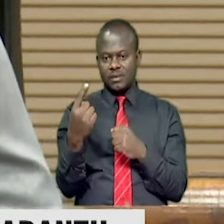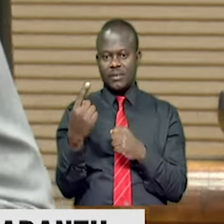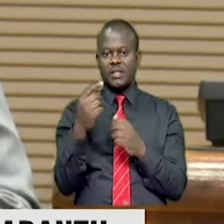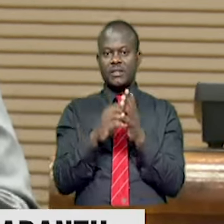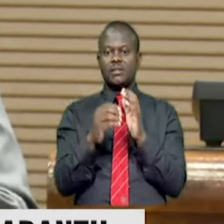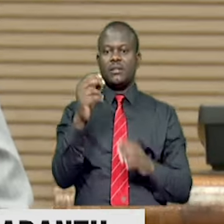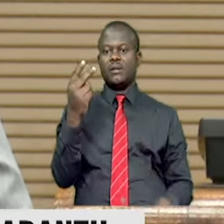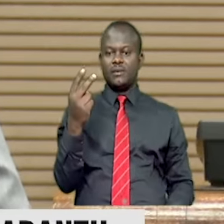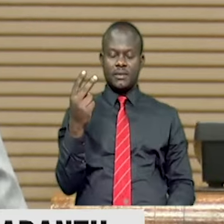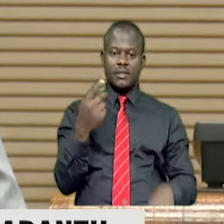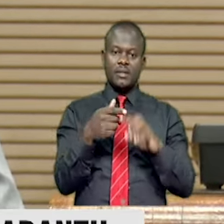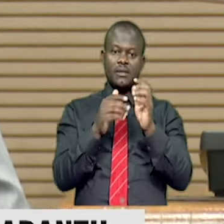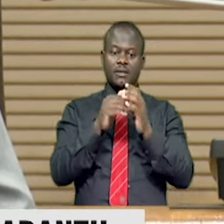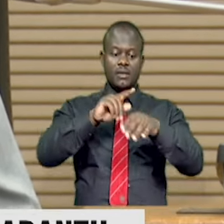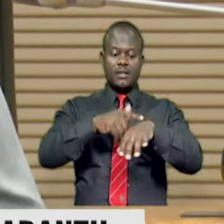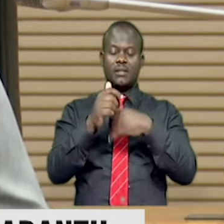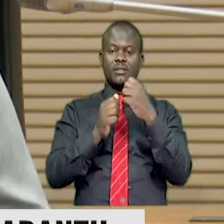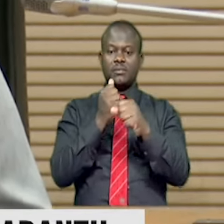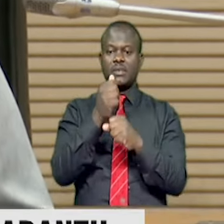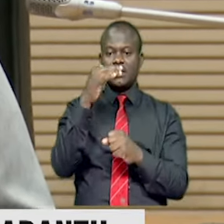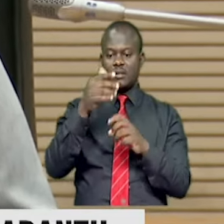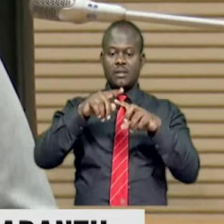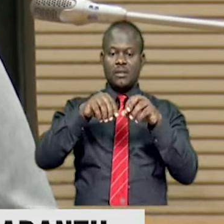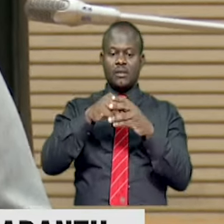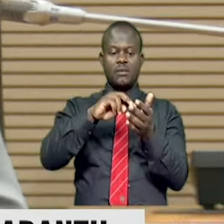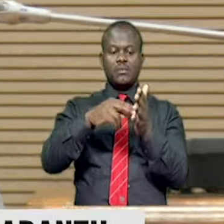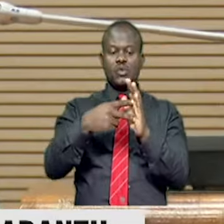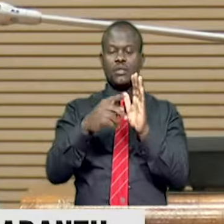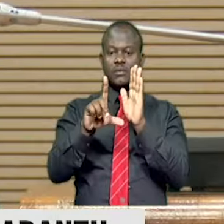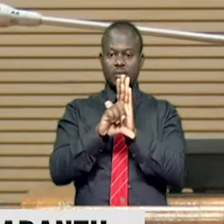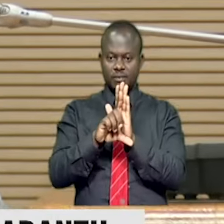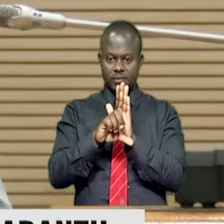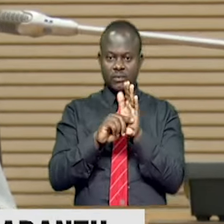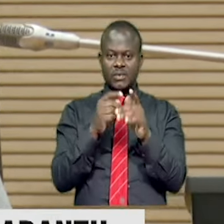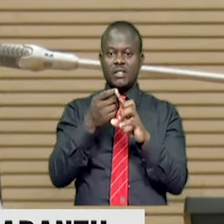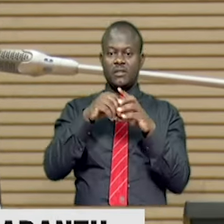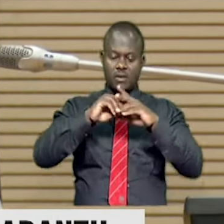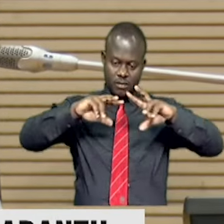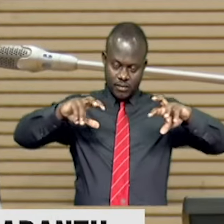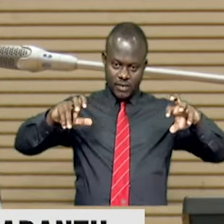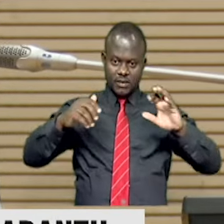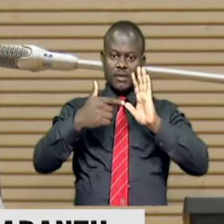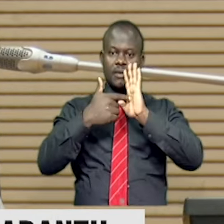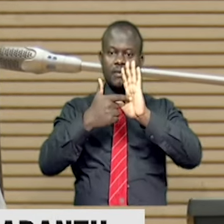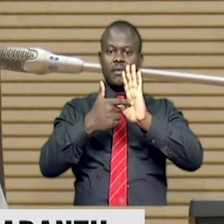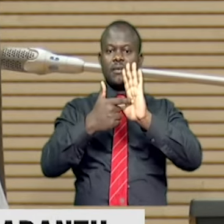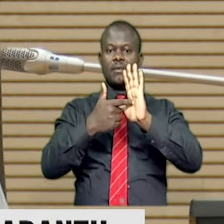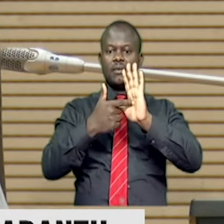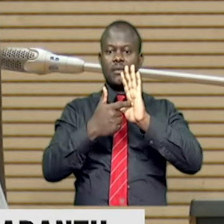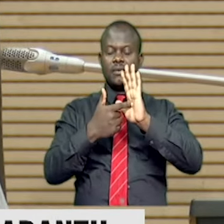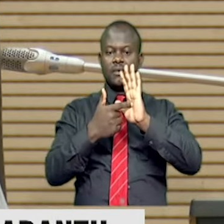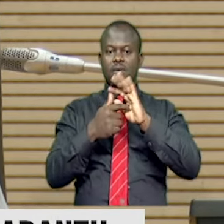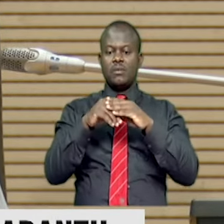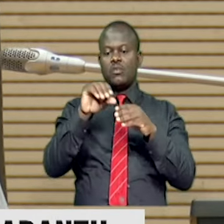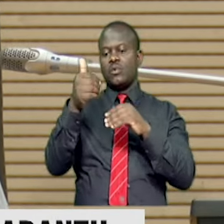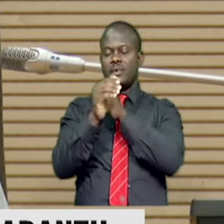kabiri. Igihe cy'imyaka 5 cyashingiweho muri uyu mushinga w'itegeko gikomoka ku bushakashatsi bwagaragaje ko